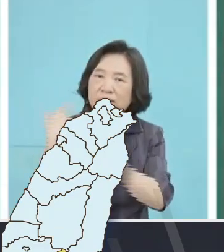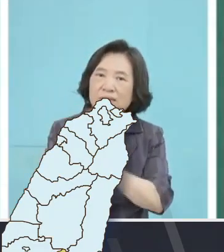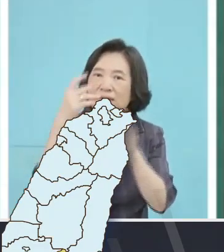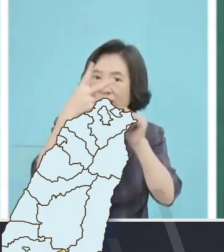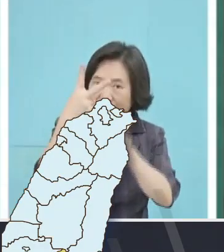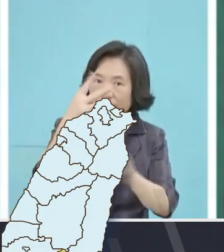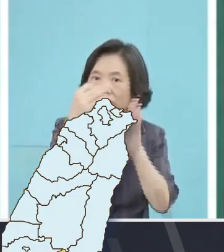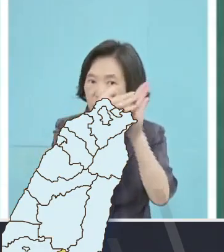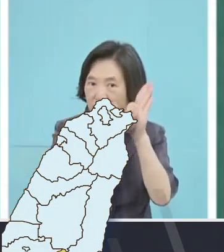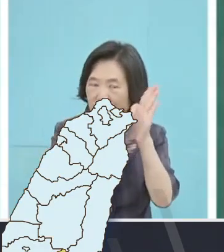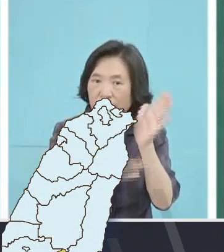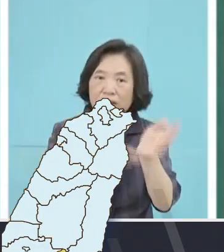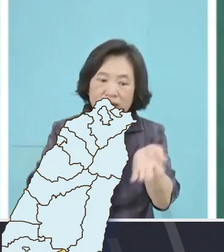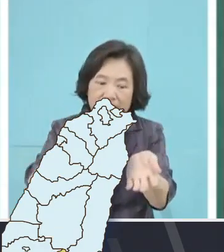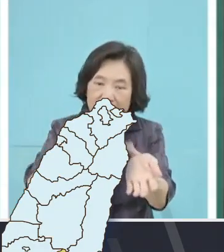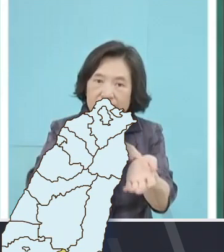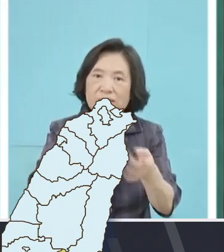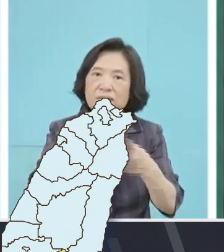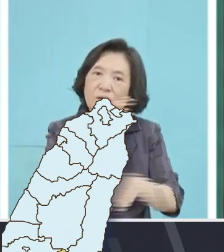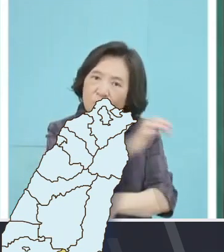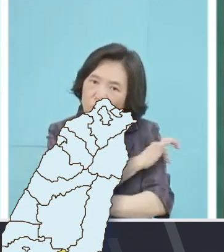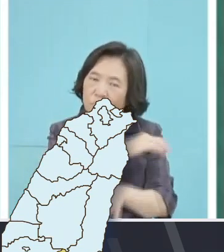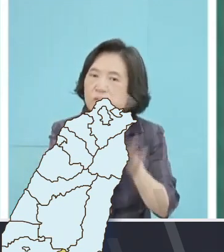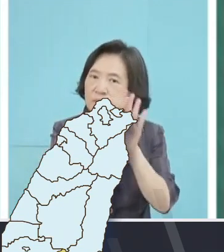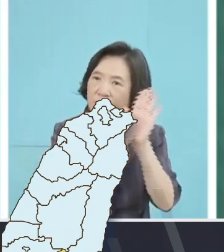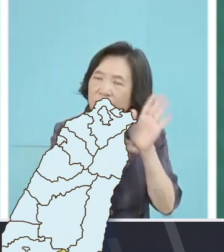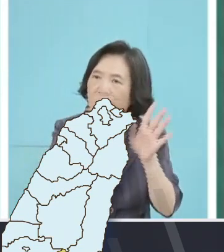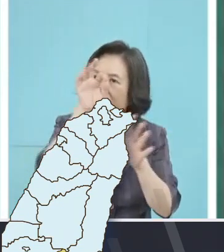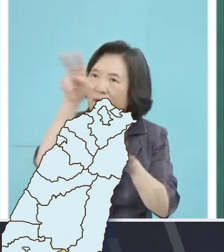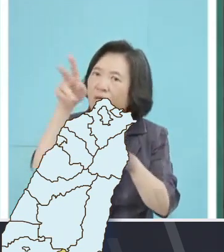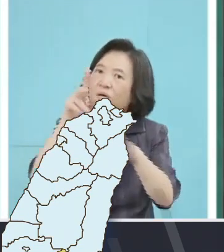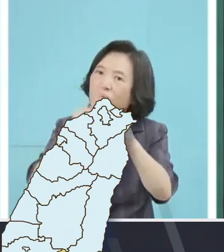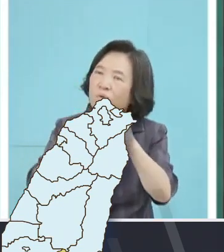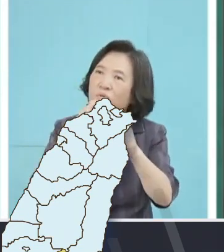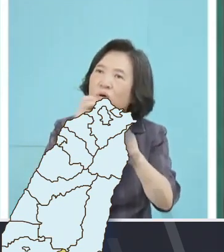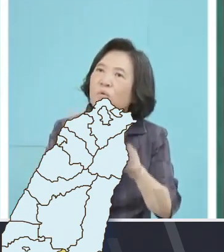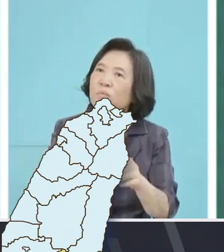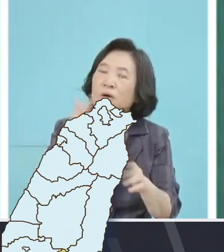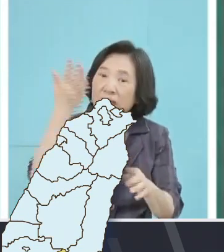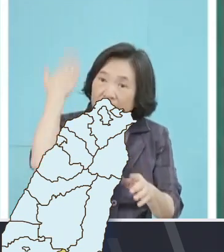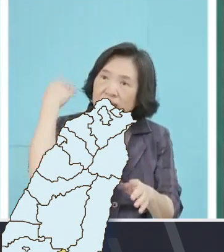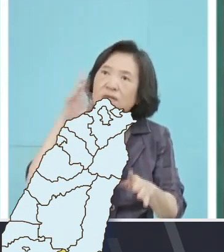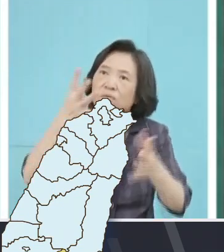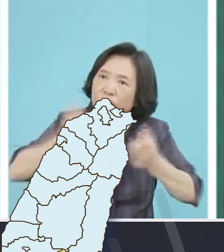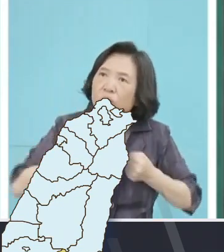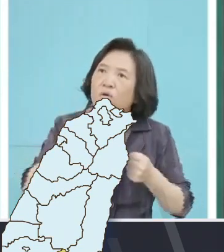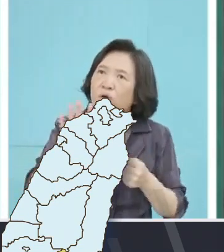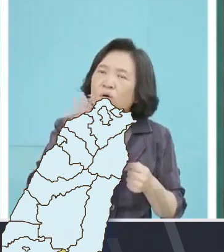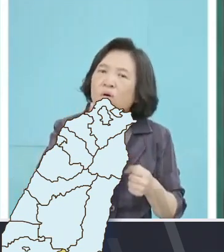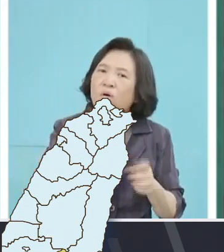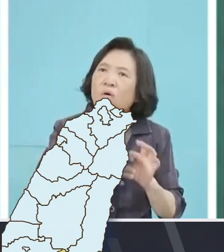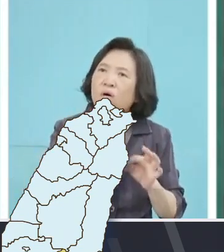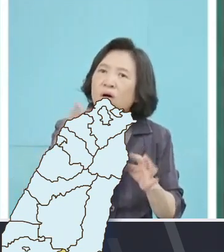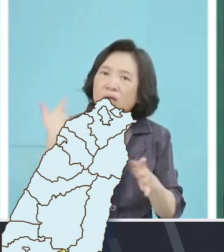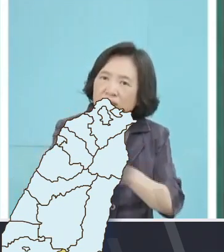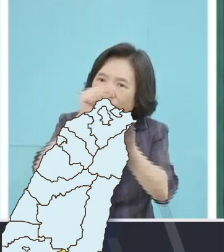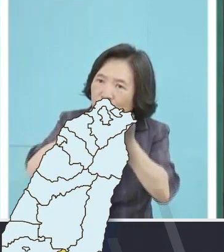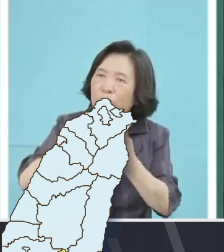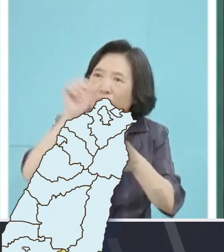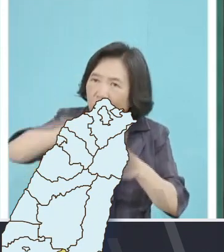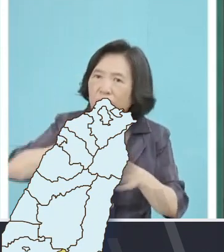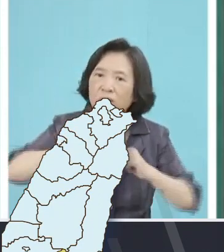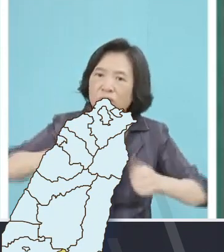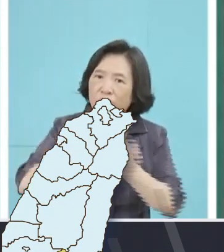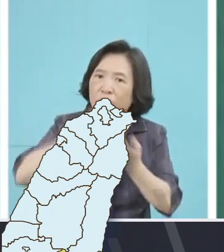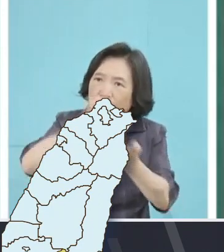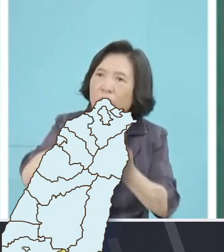这个撤的医师人员的解释部分，那看看中央他们在这个为什么当时会接受这样子的逆死系统，还有健保